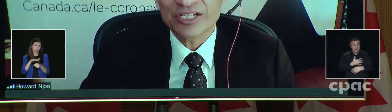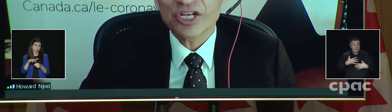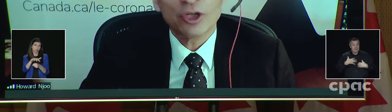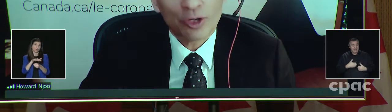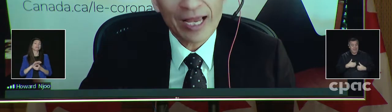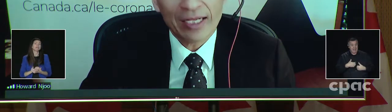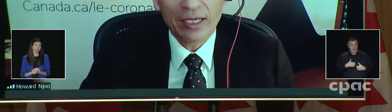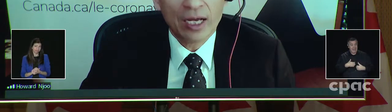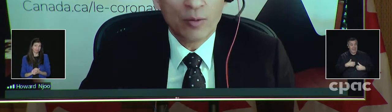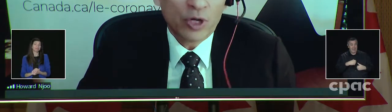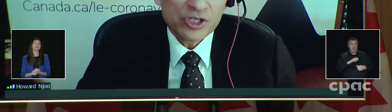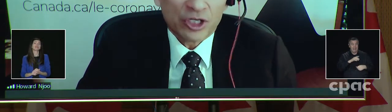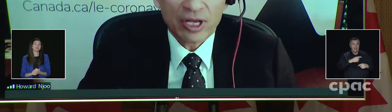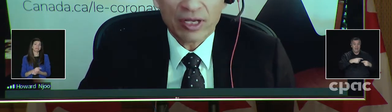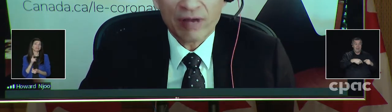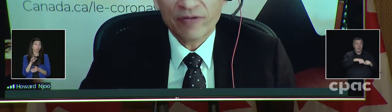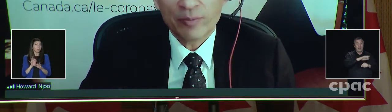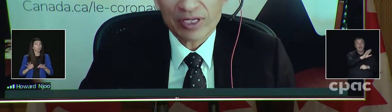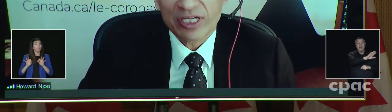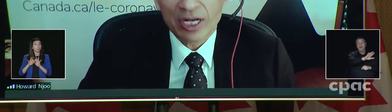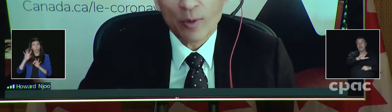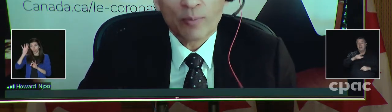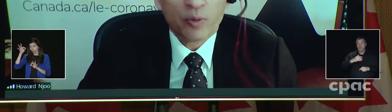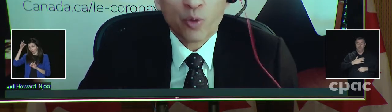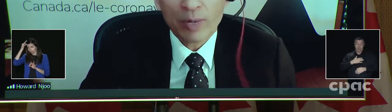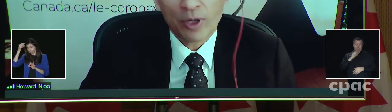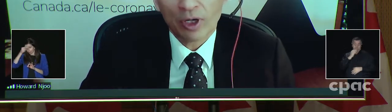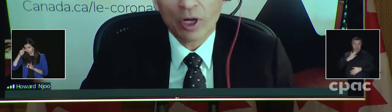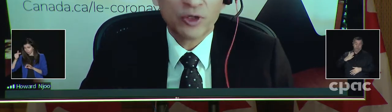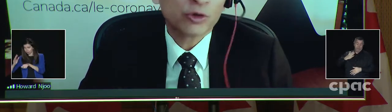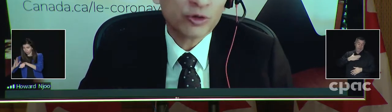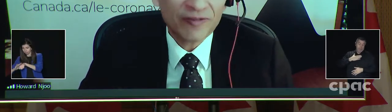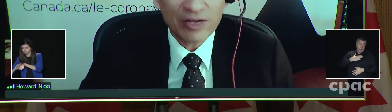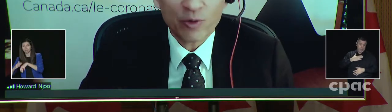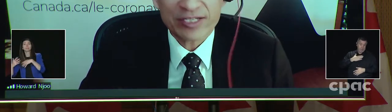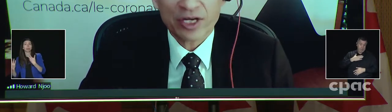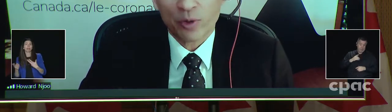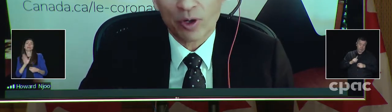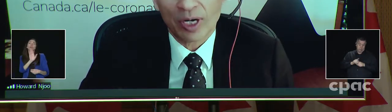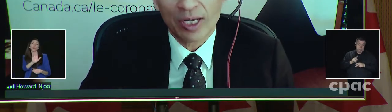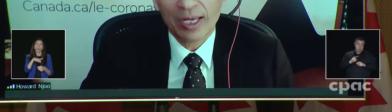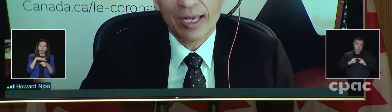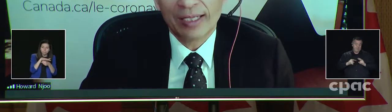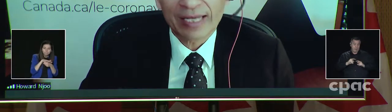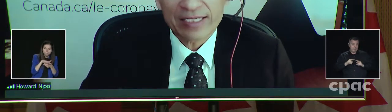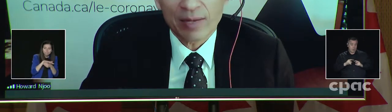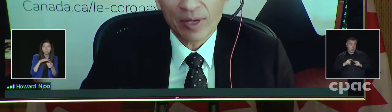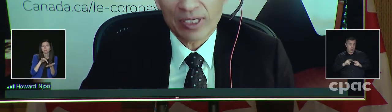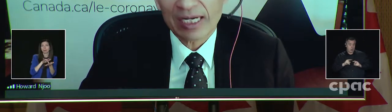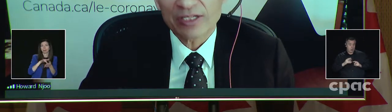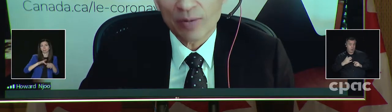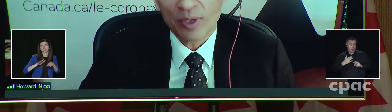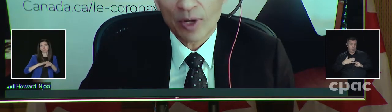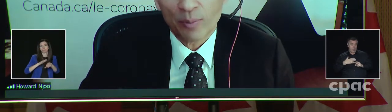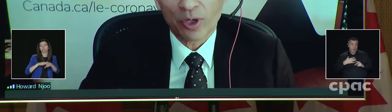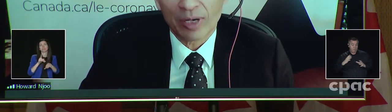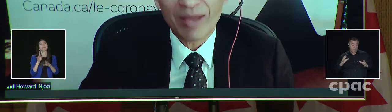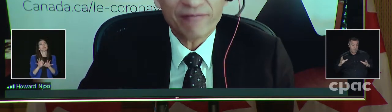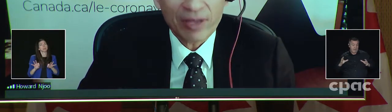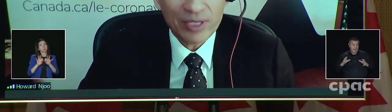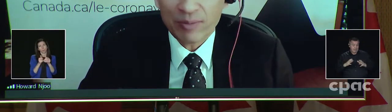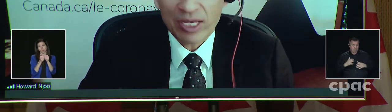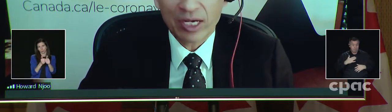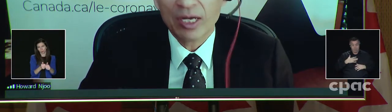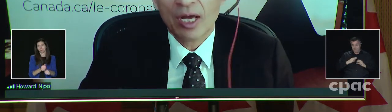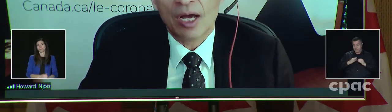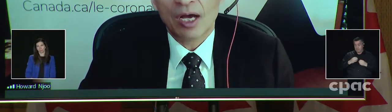à l'échelle locale. Moi, j'ai un avis personnellement pour moi comme une autre évaluation pour rassemblement pour ma